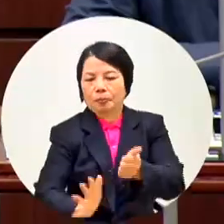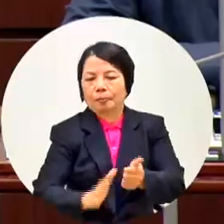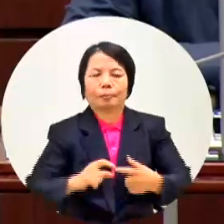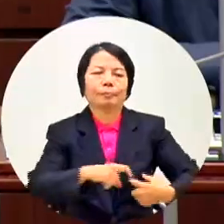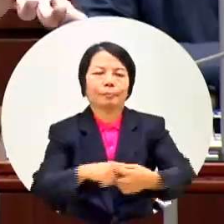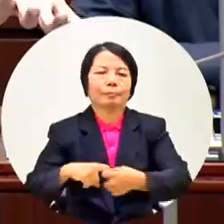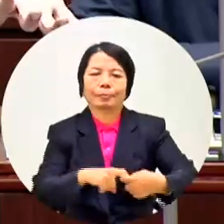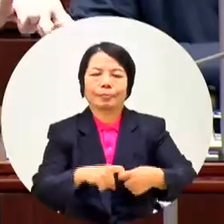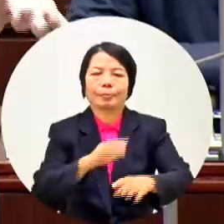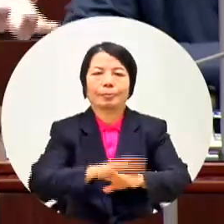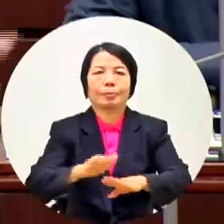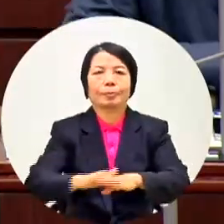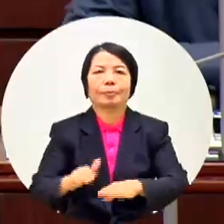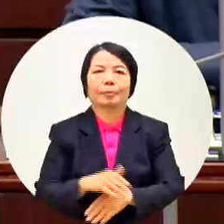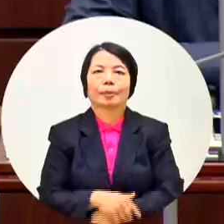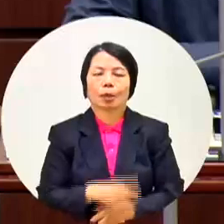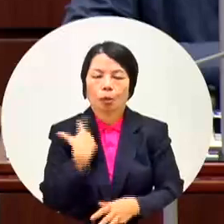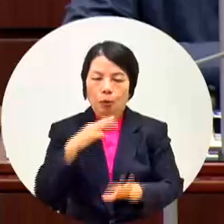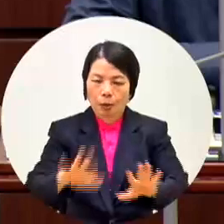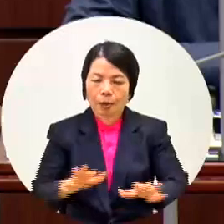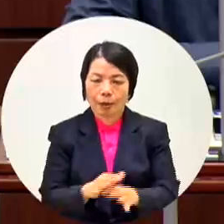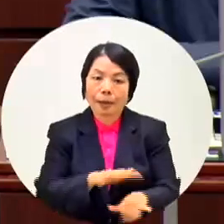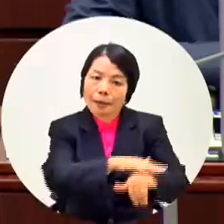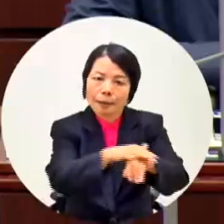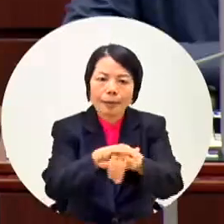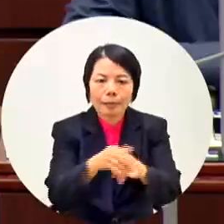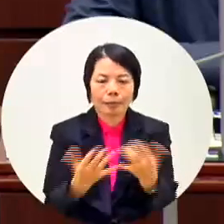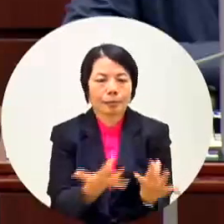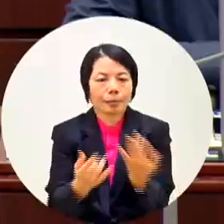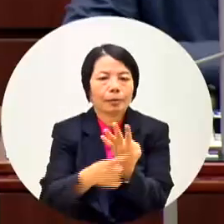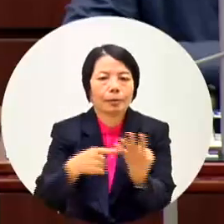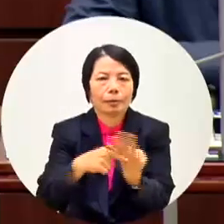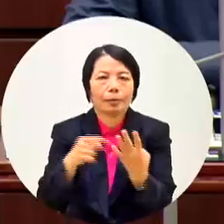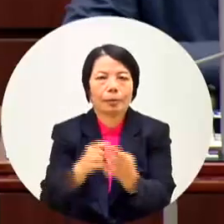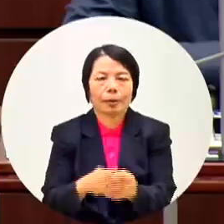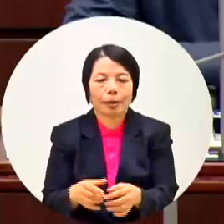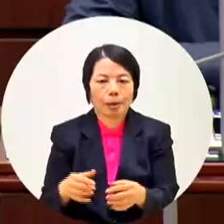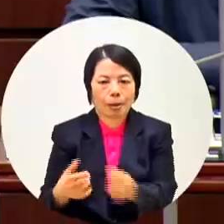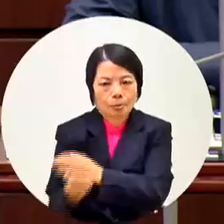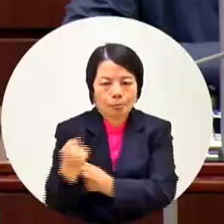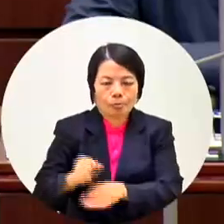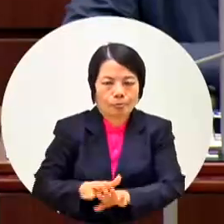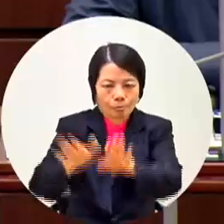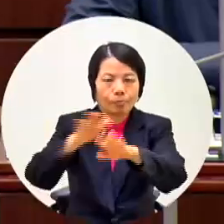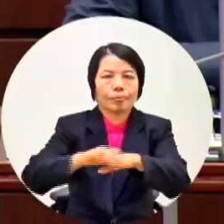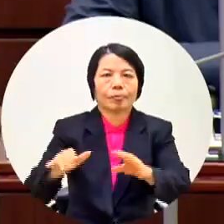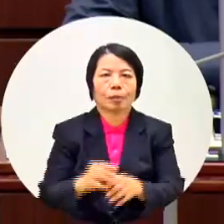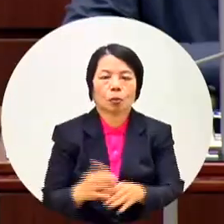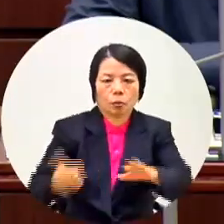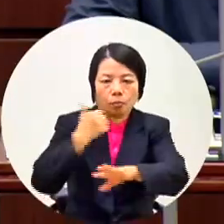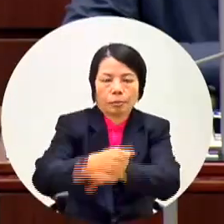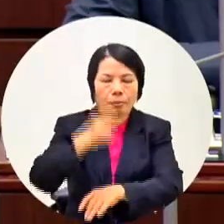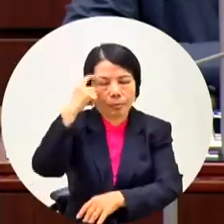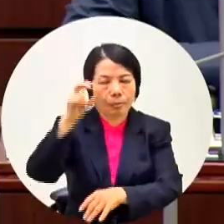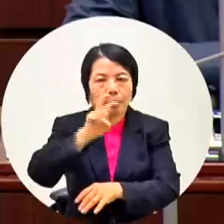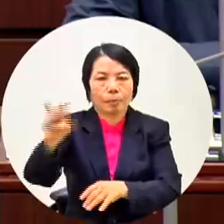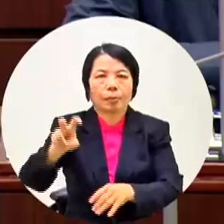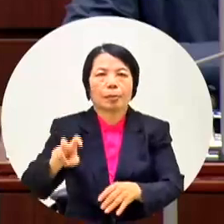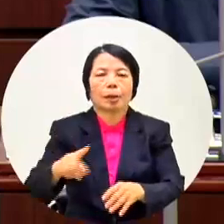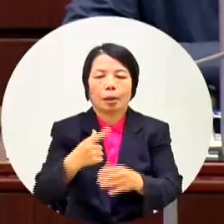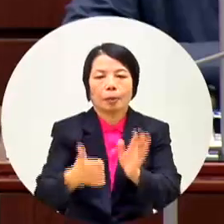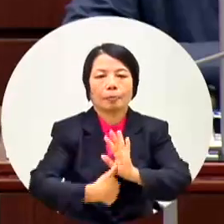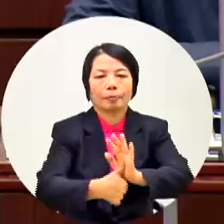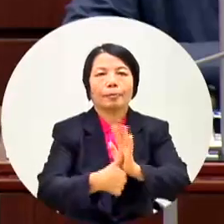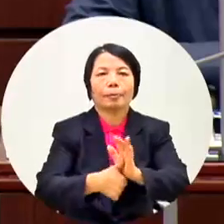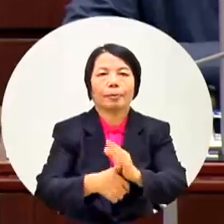起来，各位观看最近这一段时间，我们上任才20天，今天又有一个名节目主持人未来代言，昨天又有